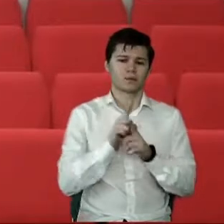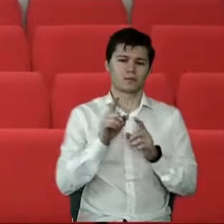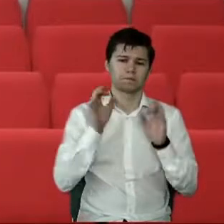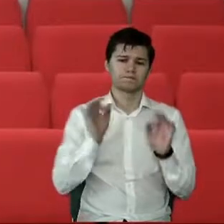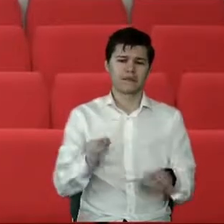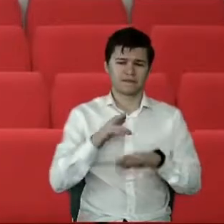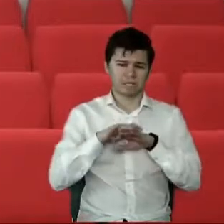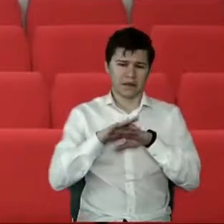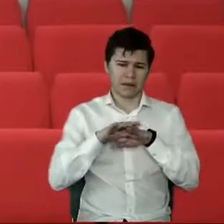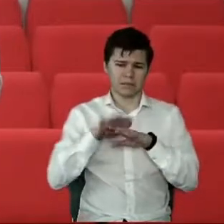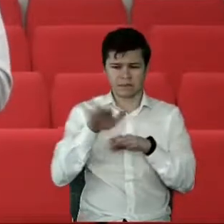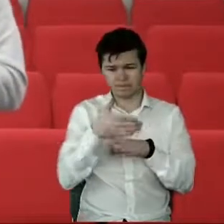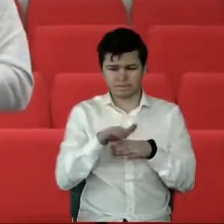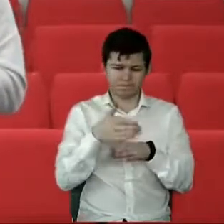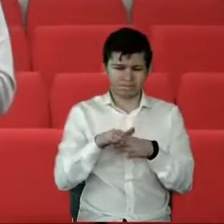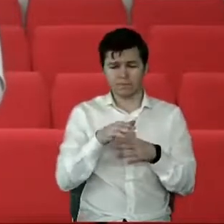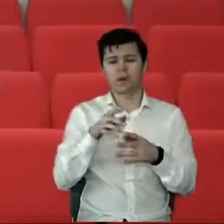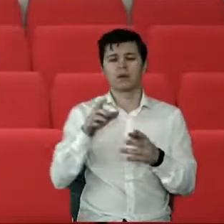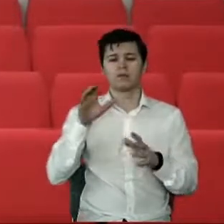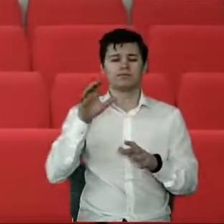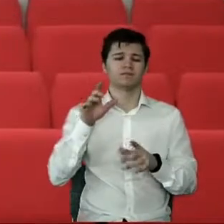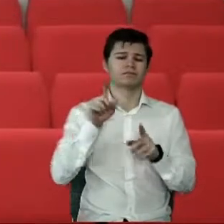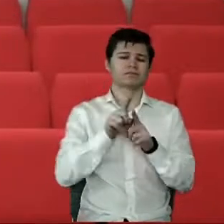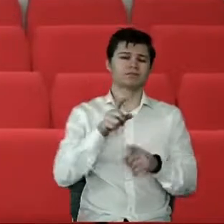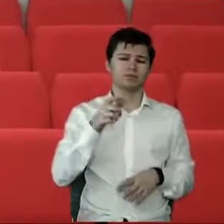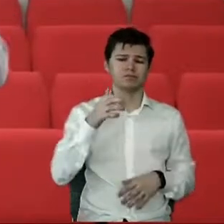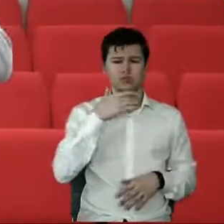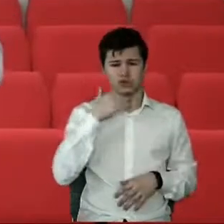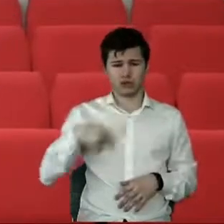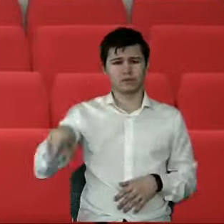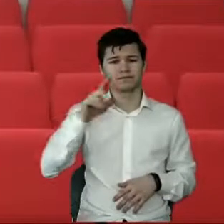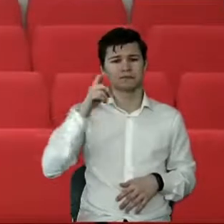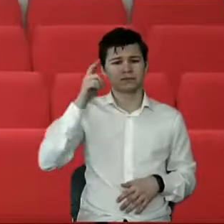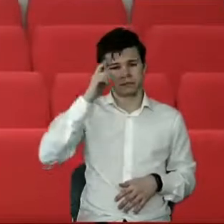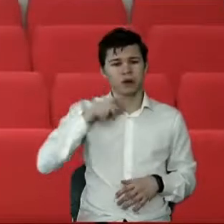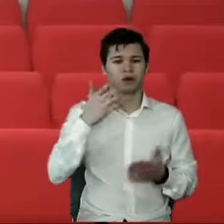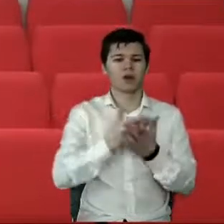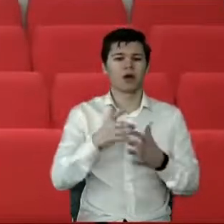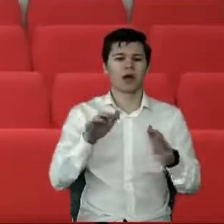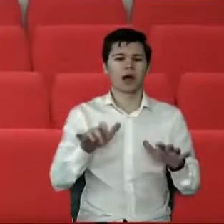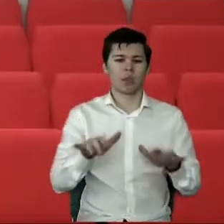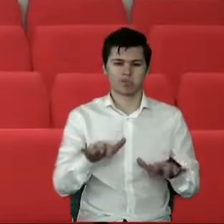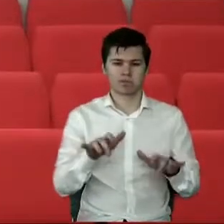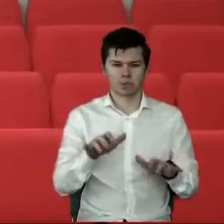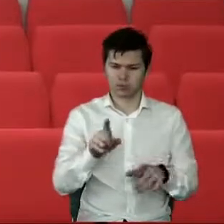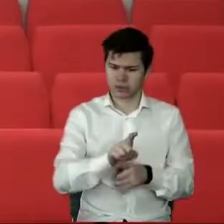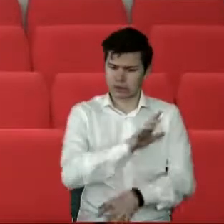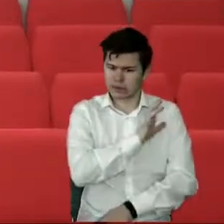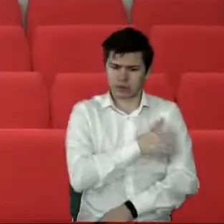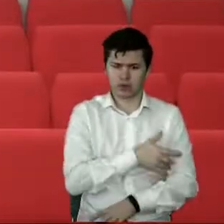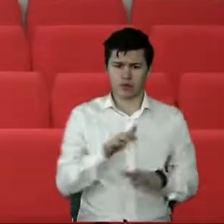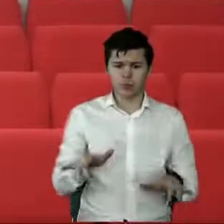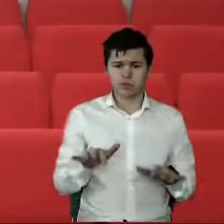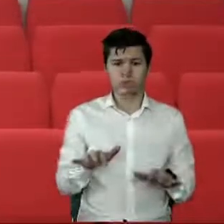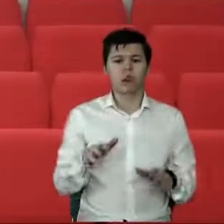такое. Наверное, каждый из нас слышал, или многие из нас слышали, что есть в мире такие суперкомпьютеры. Очень мощные компьютеры,